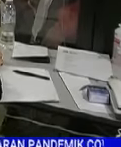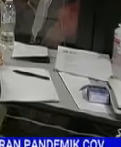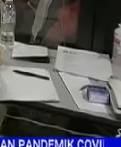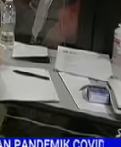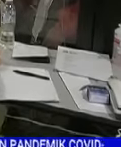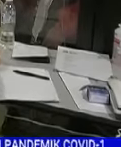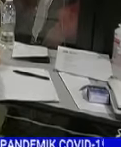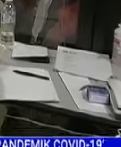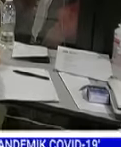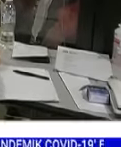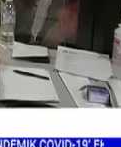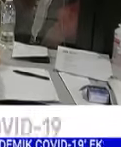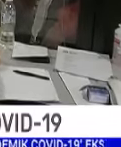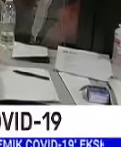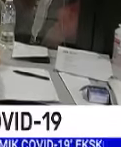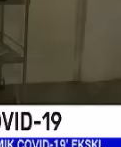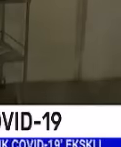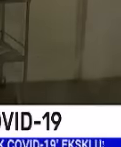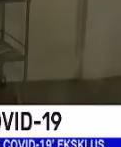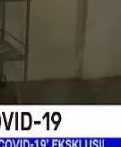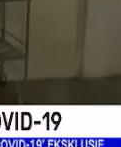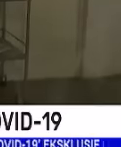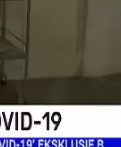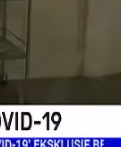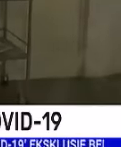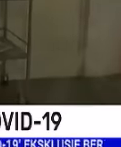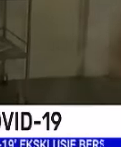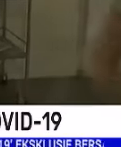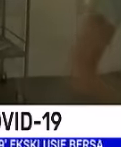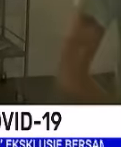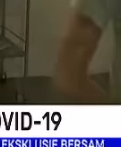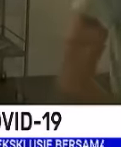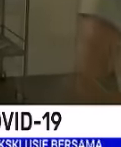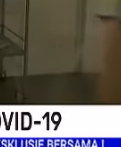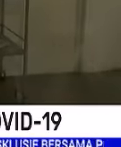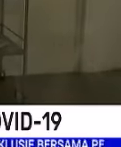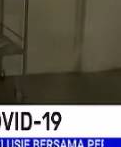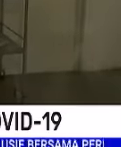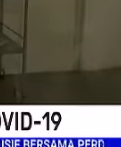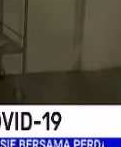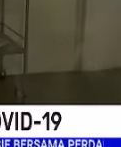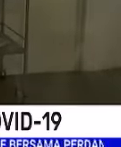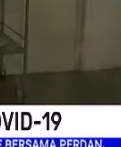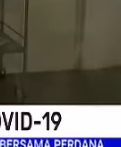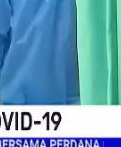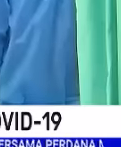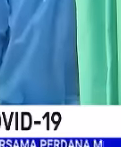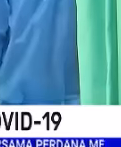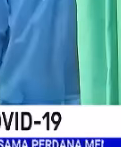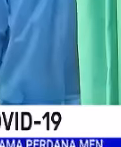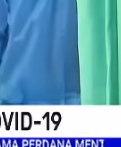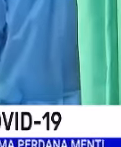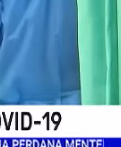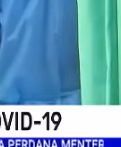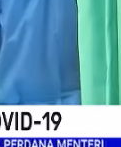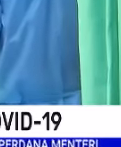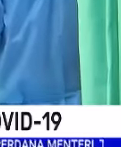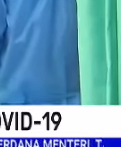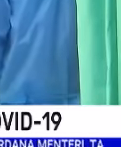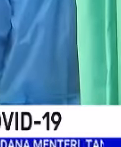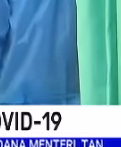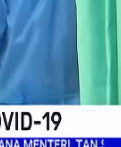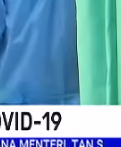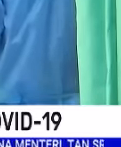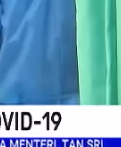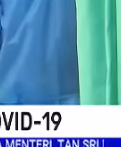Kes harian positif COVID-19 tertinggi, hampir cecah 7,000. KKM sedia kaji keperluan field ICU.